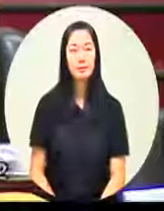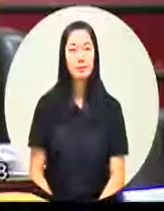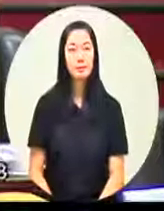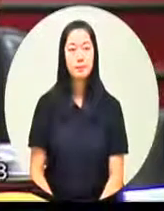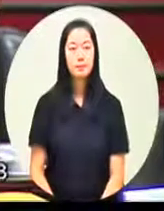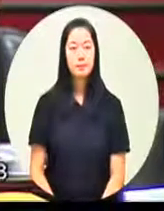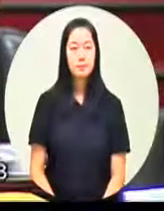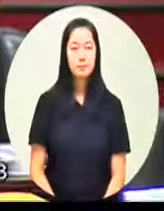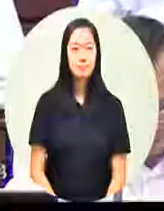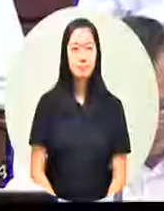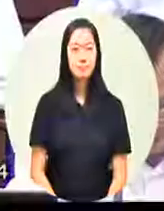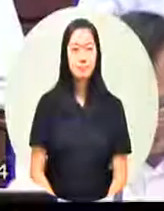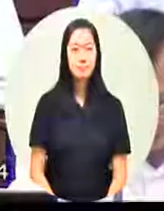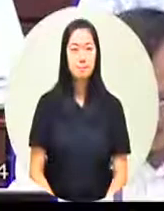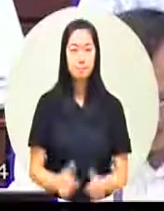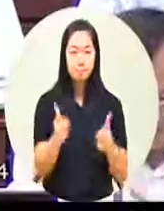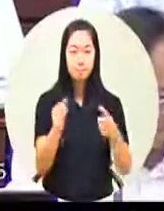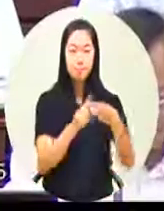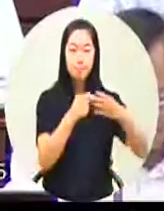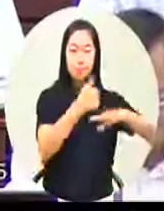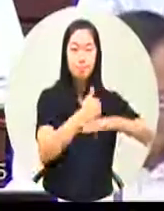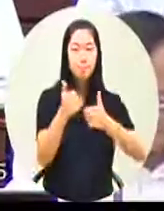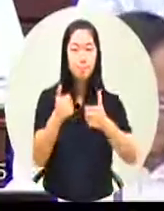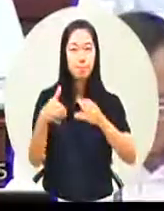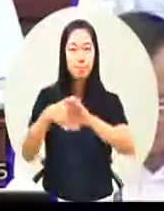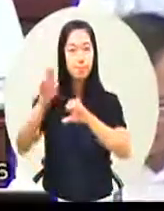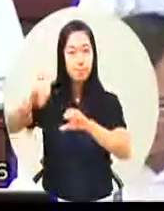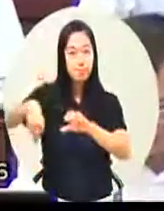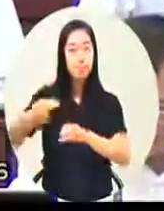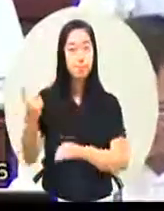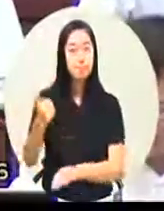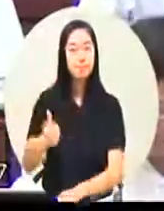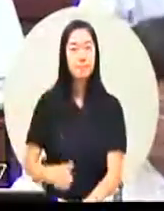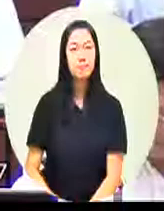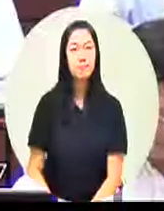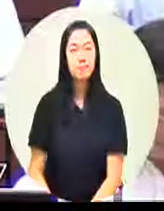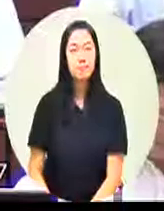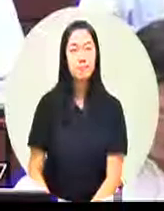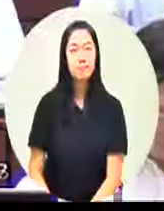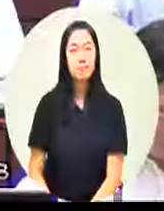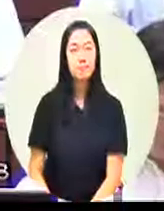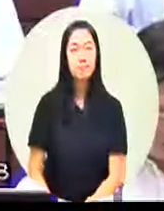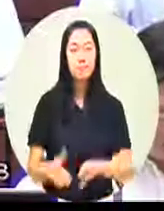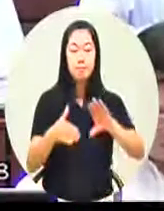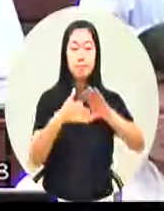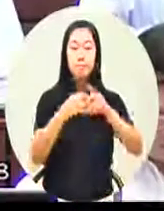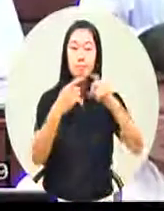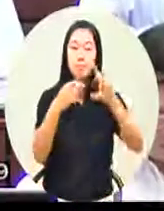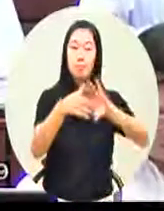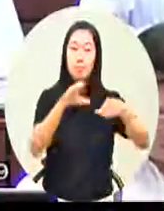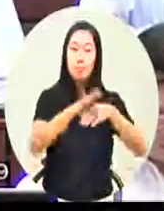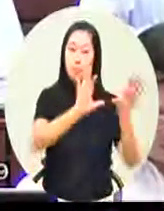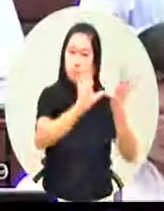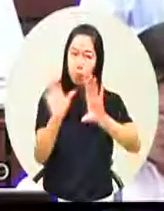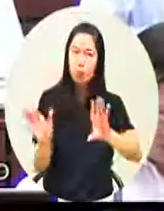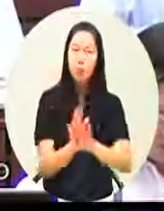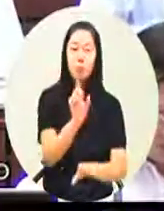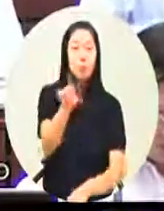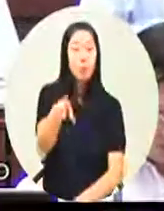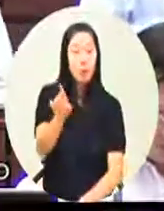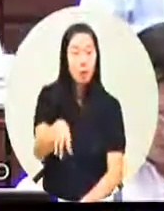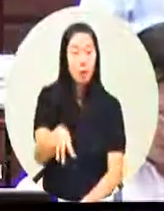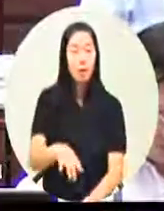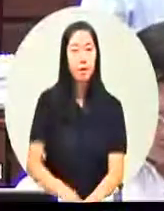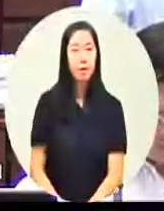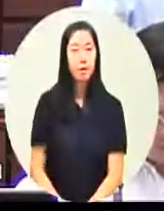复。 好，谢谢主席，谢谢我们刘议员。那个人文风貌区的这个指定的部分，当然